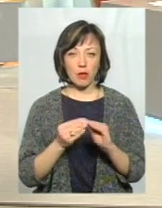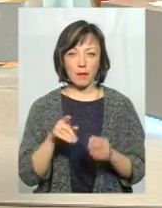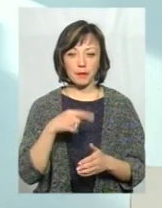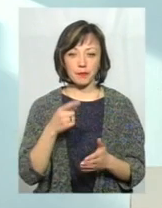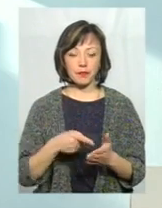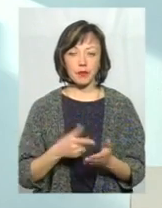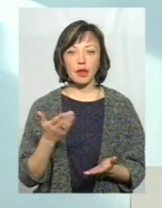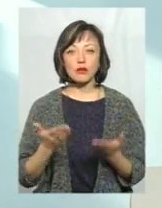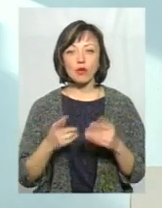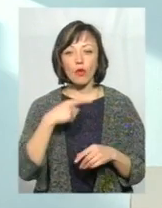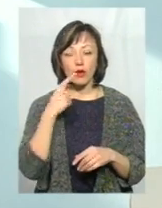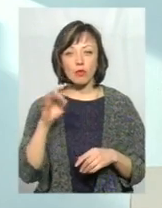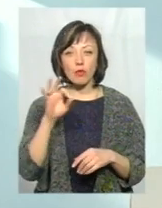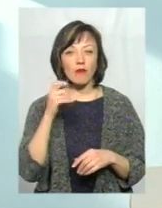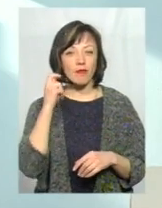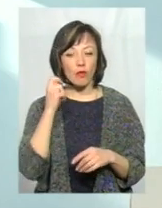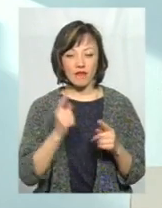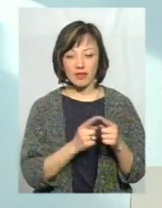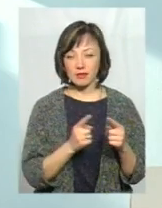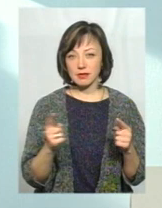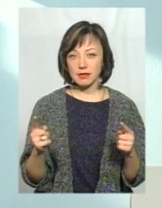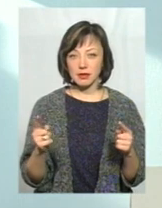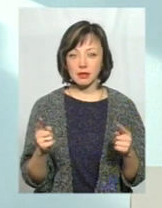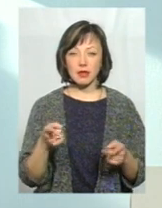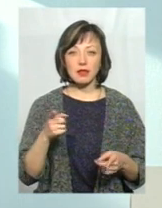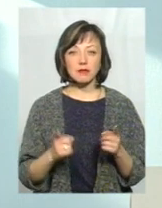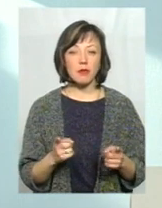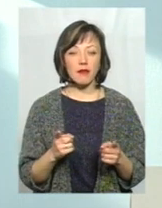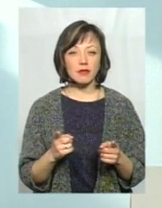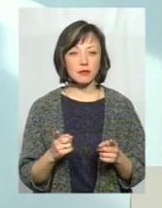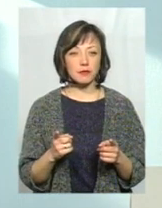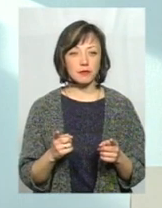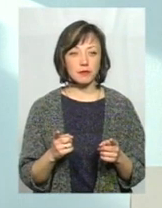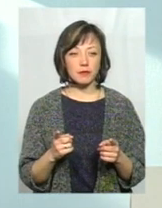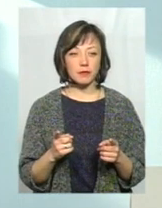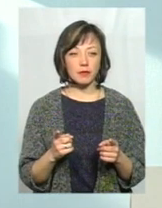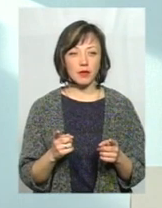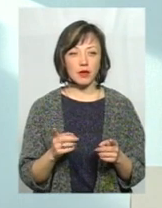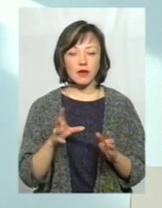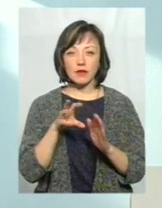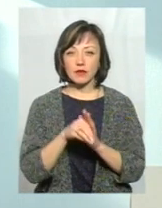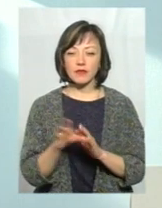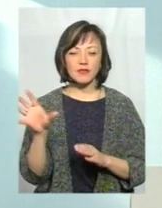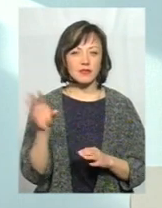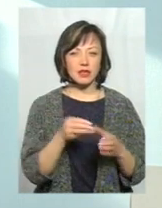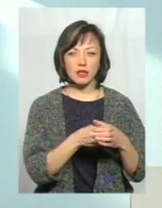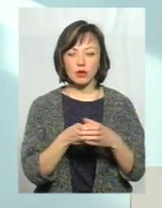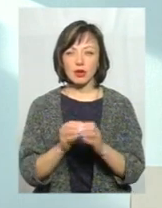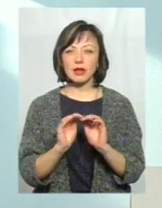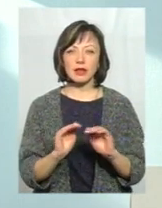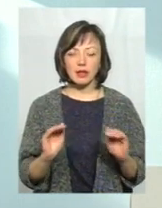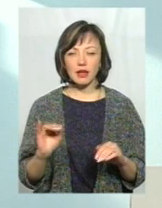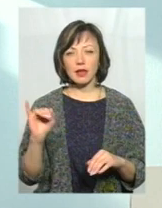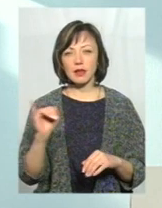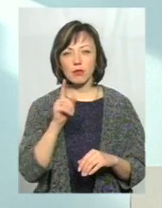Якщо говорити про віковий ценз, то він насправді в себе включає всі категорії – і дітей,